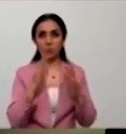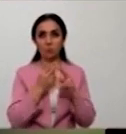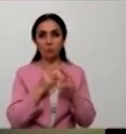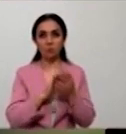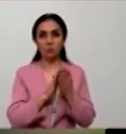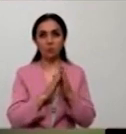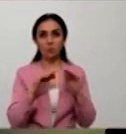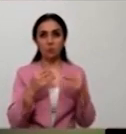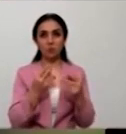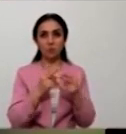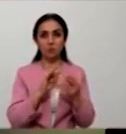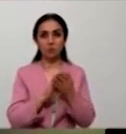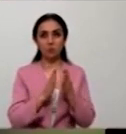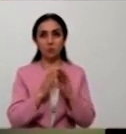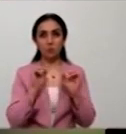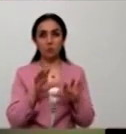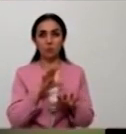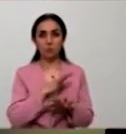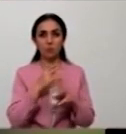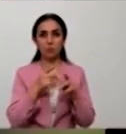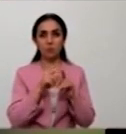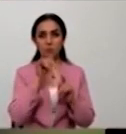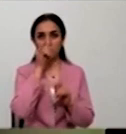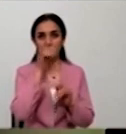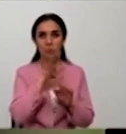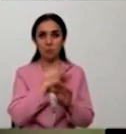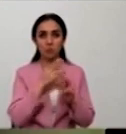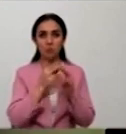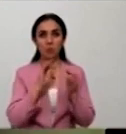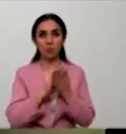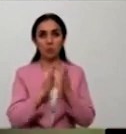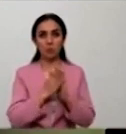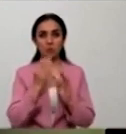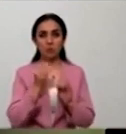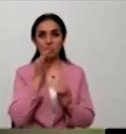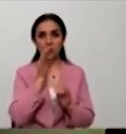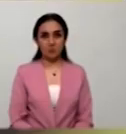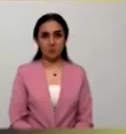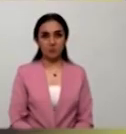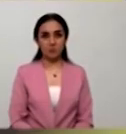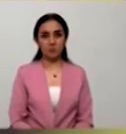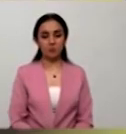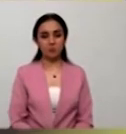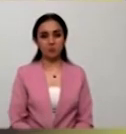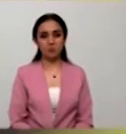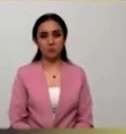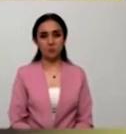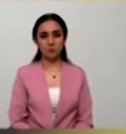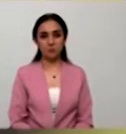berilgan sharoitlarda ro'y berishi mumkin bo'lmagan hodisalar yoki jarayonlarga aytiladi.